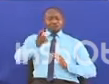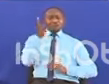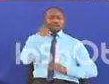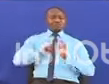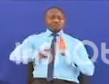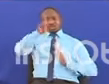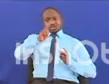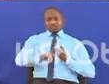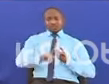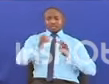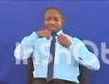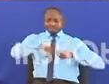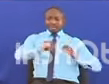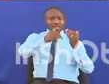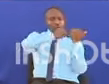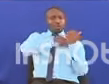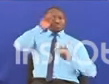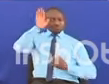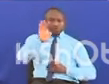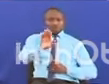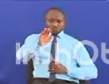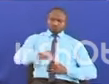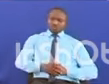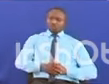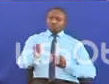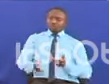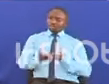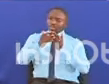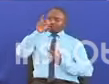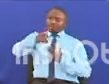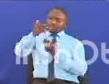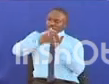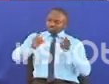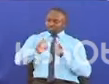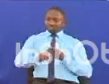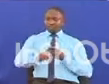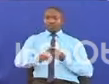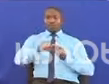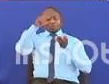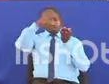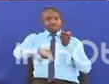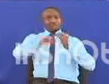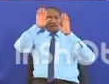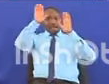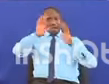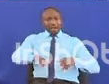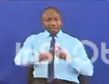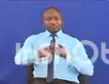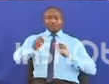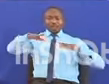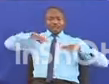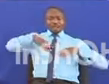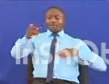uliokisiri. Timizeni wajibu wenu na majukumu yenu, wasaidieni Watanzania walioko kule chini. Acheni kula nyinyi raha,